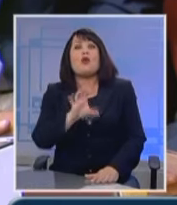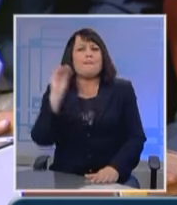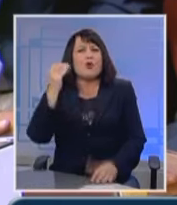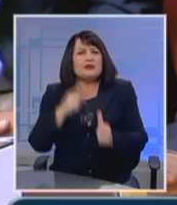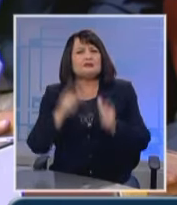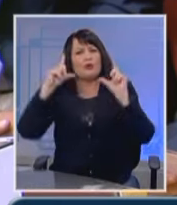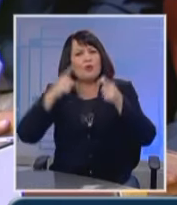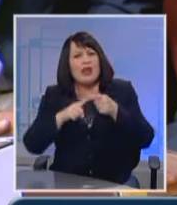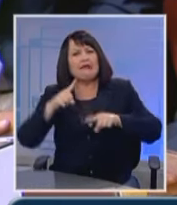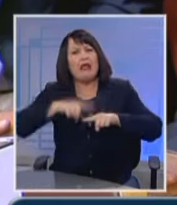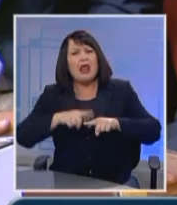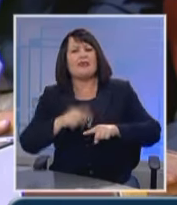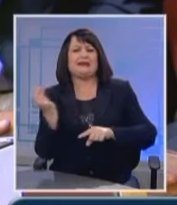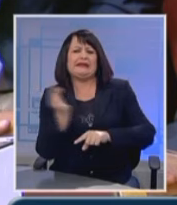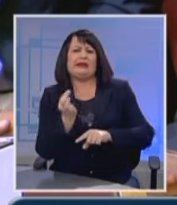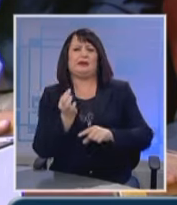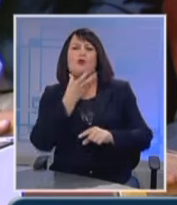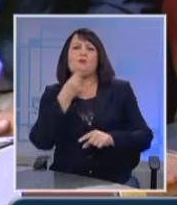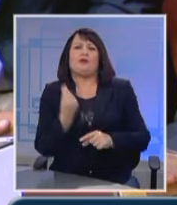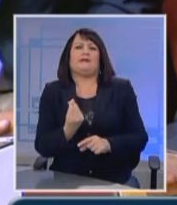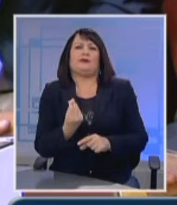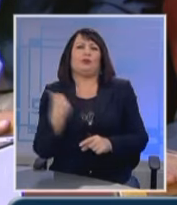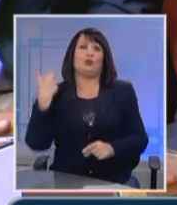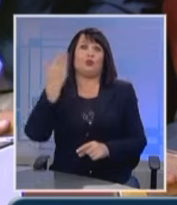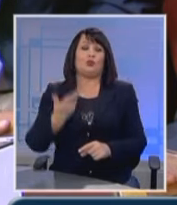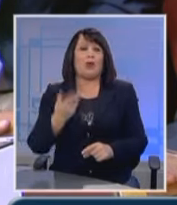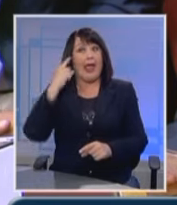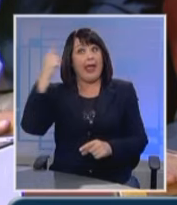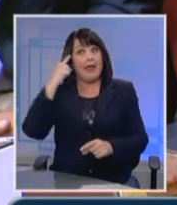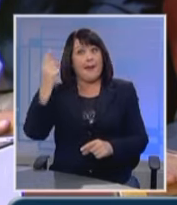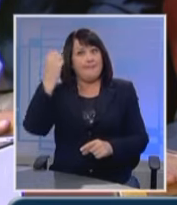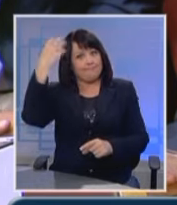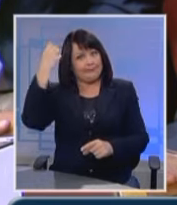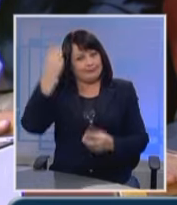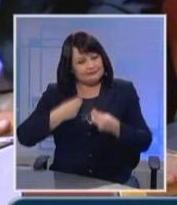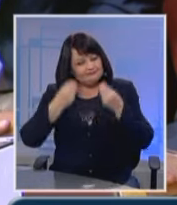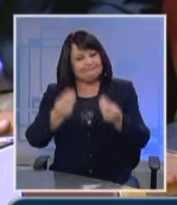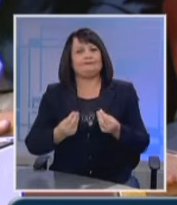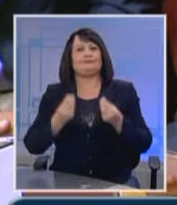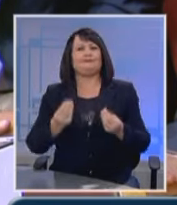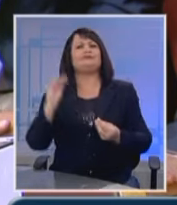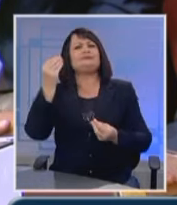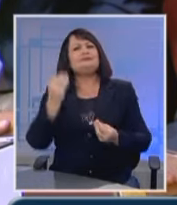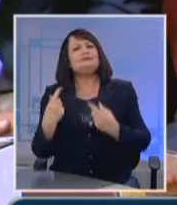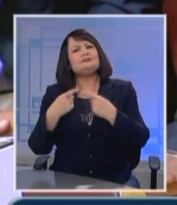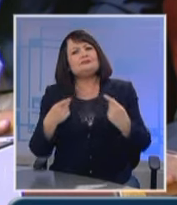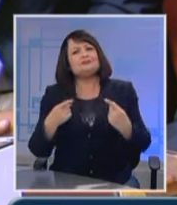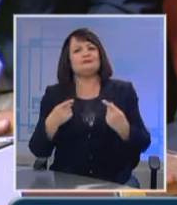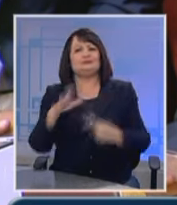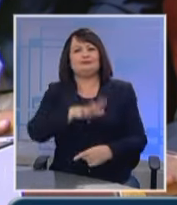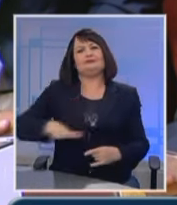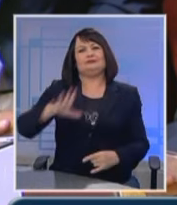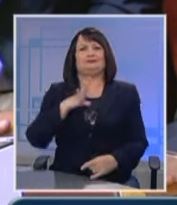και της δημοκρατίας, στη χώρα που διαχρονικά υπήρξε η βασική πηγή έμπνευσης και το θεμέλιο της πολιτιστικής ανάπτυξης όλου του δυτικού